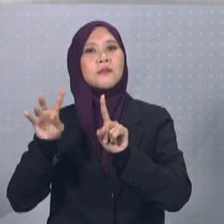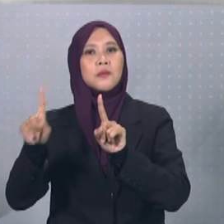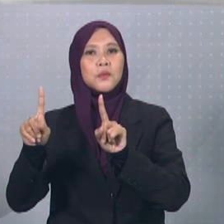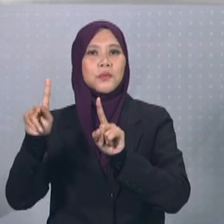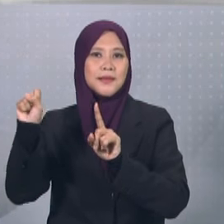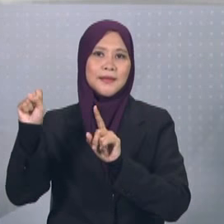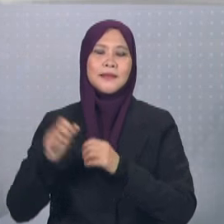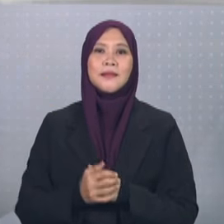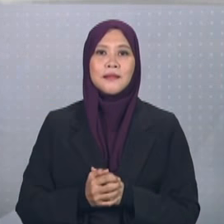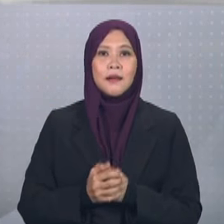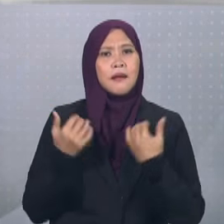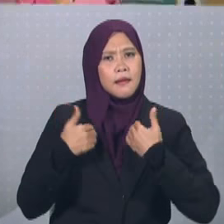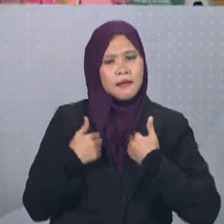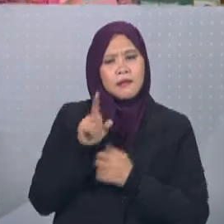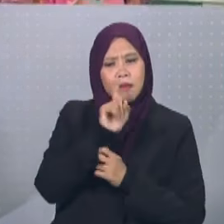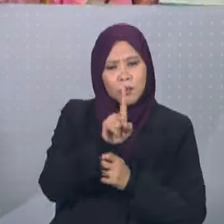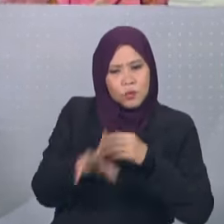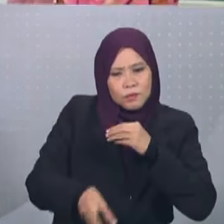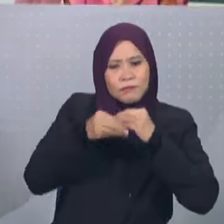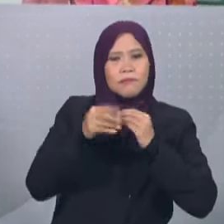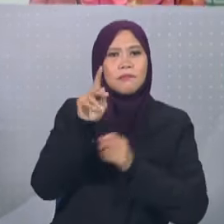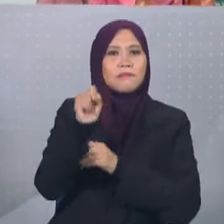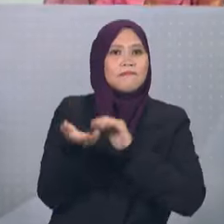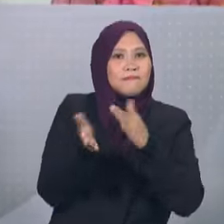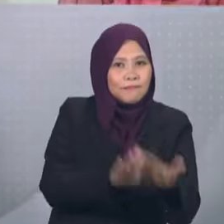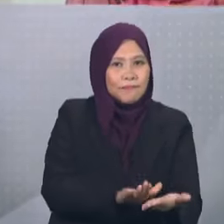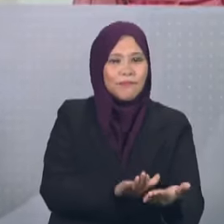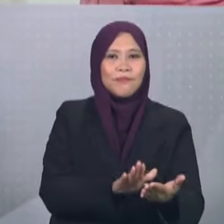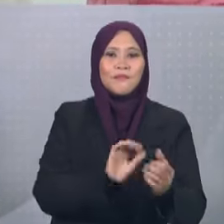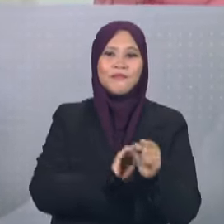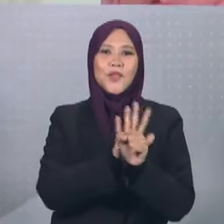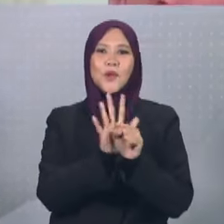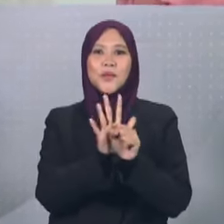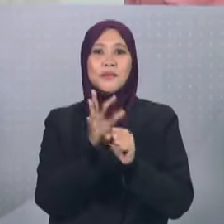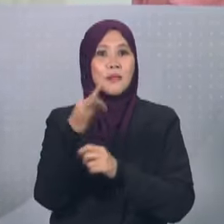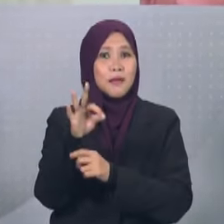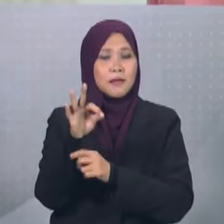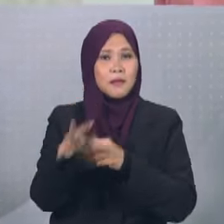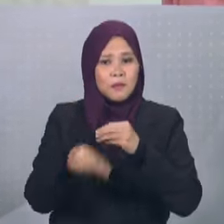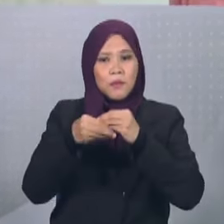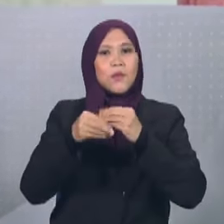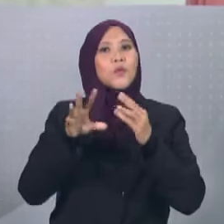1,241 kes. Sementara itu terdapat satu pertambahan kes kematian berkaitan COVID-19